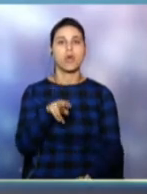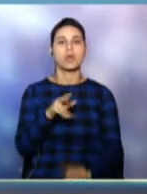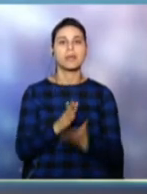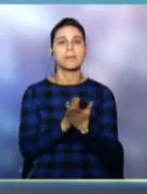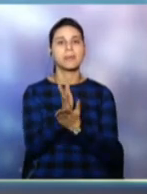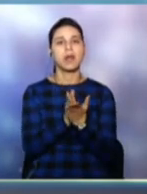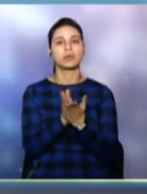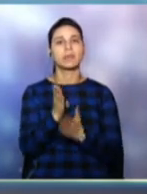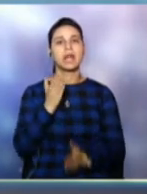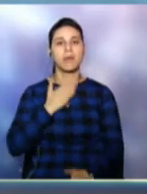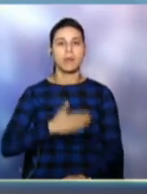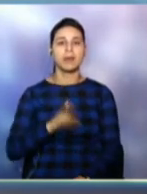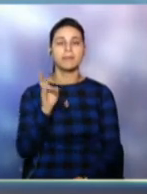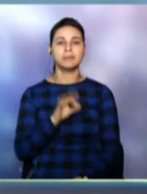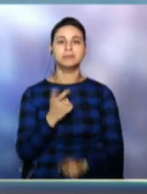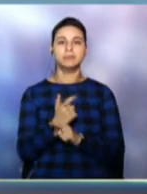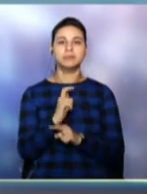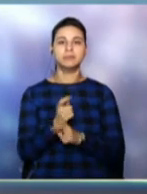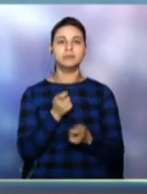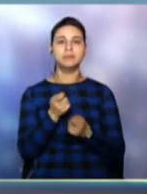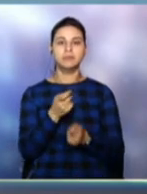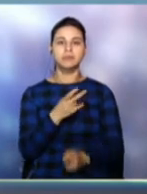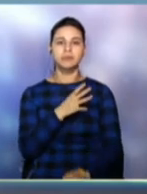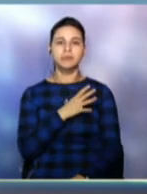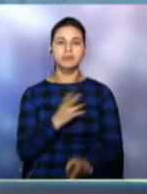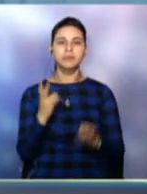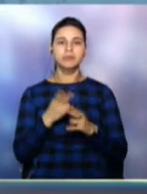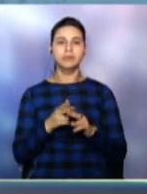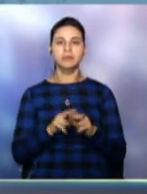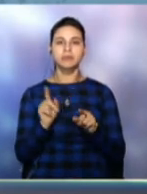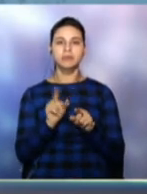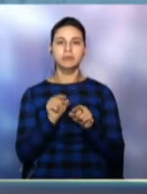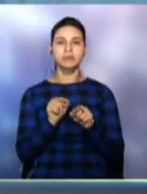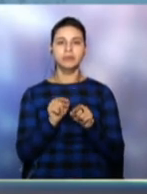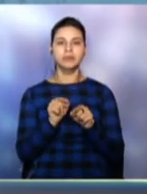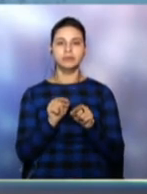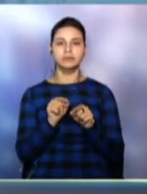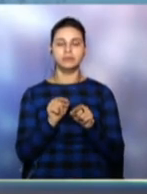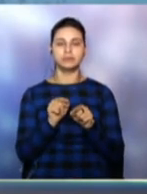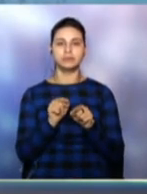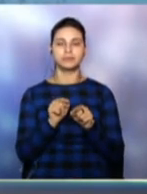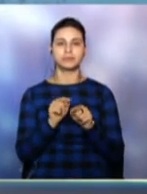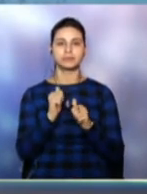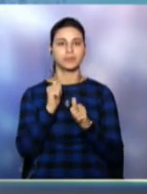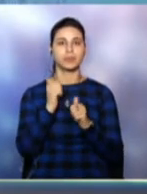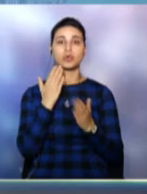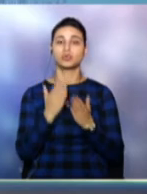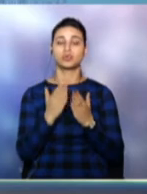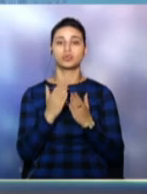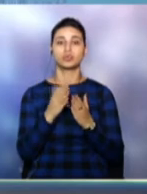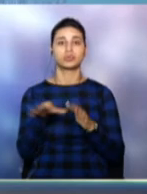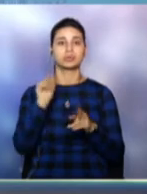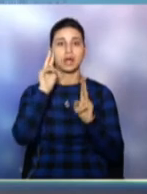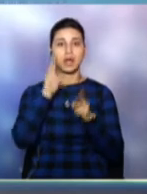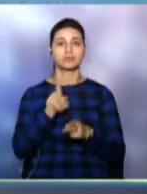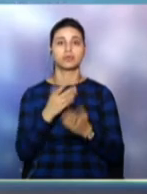მიმართულების დაკმაყოფილება, მაგრამ ძალიან დიდი სიფრთხილეა საჭირო ვინაიდან თუ არა ვართ